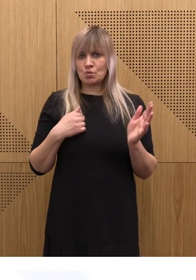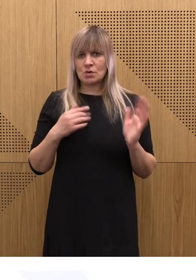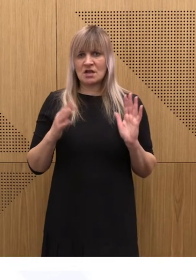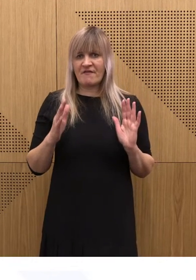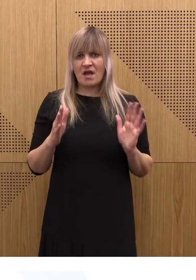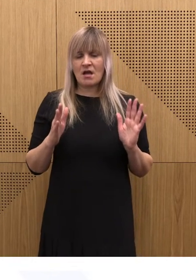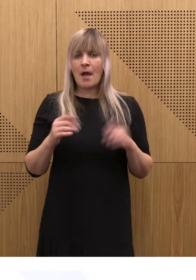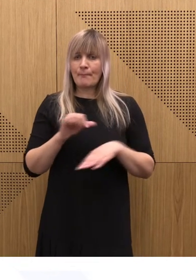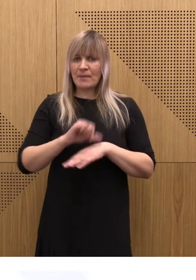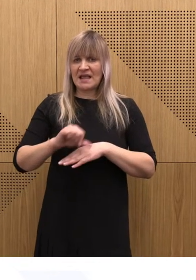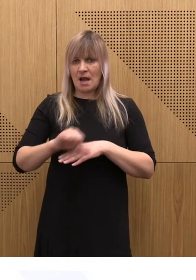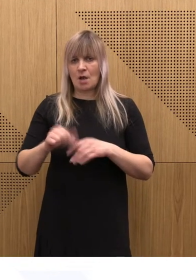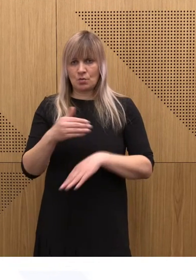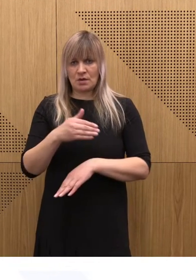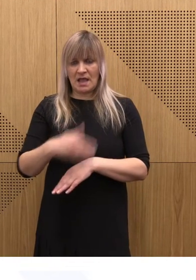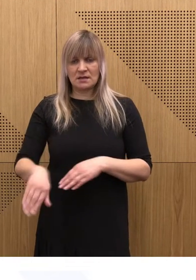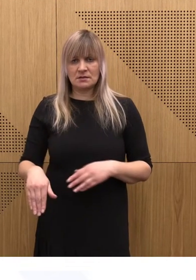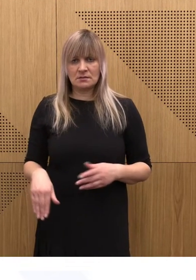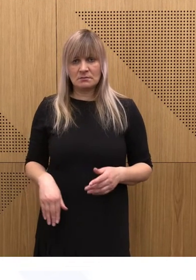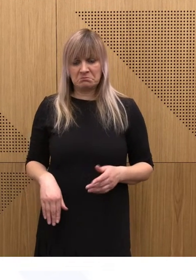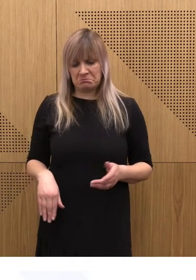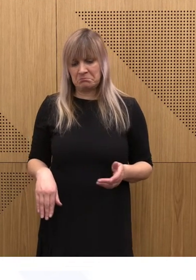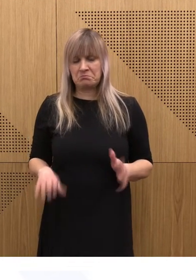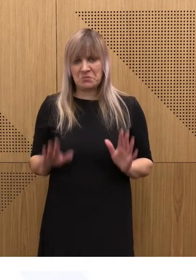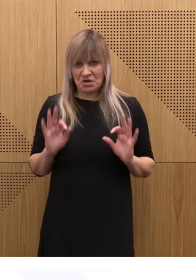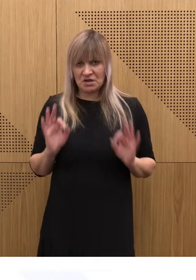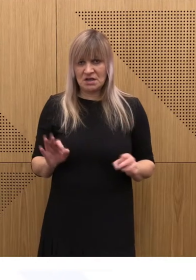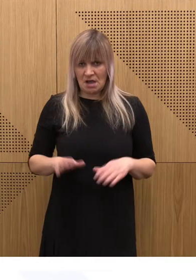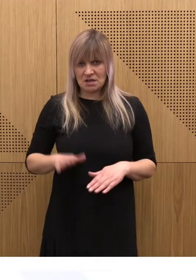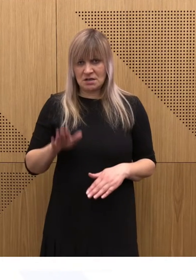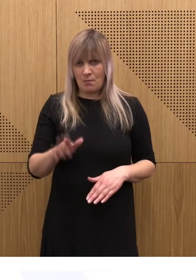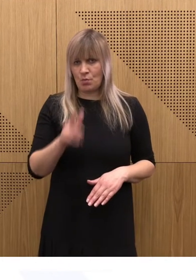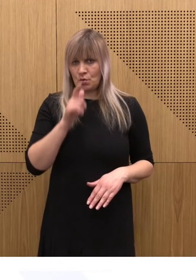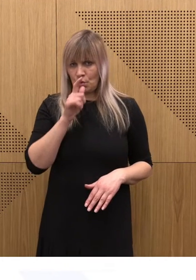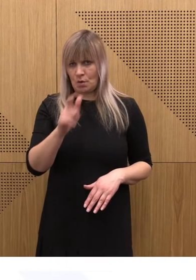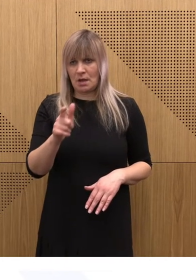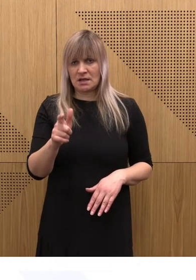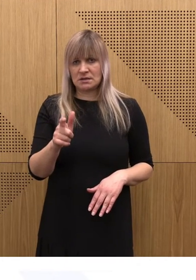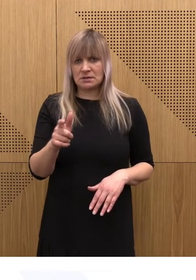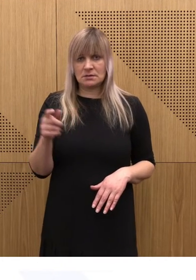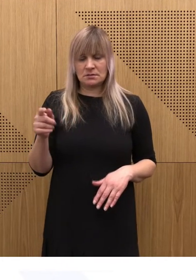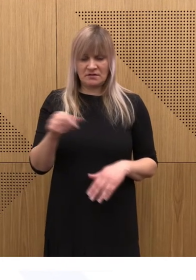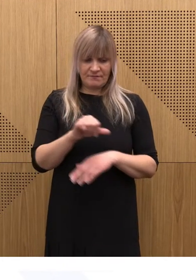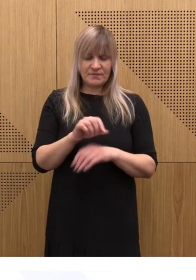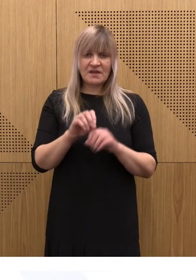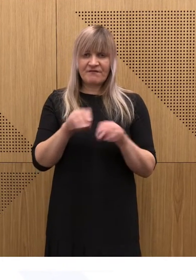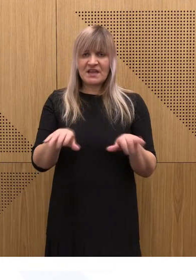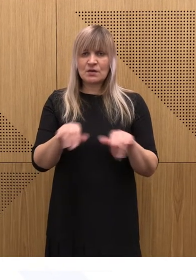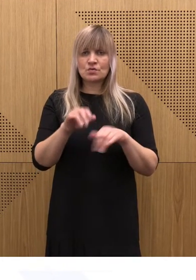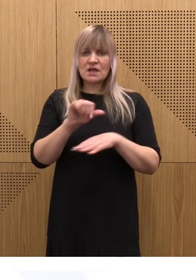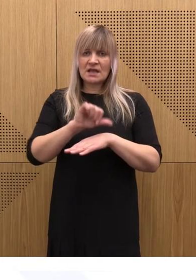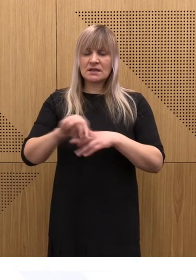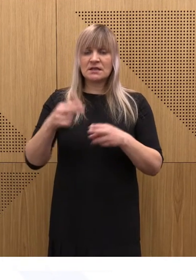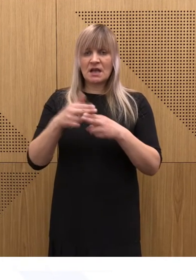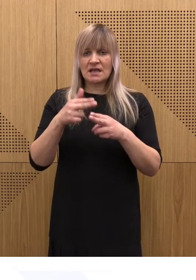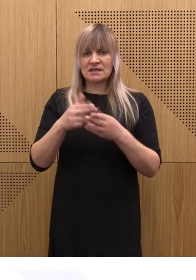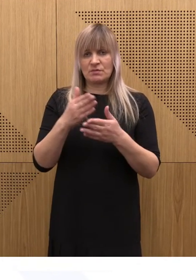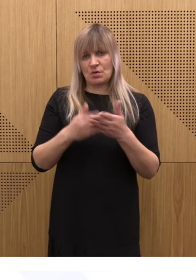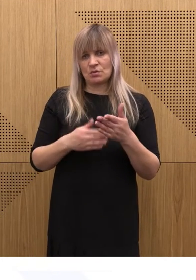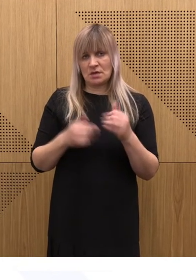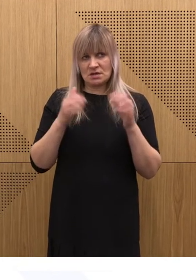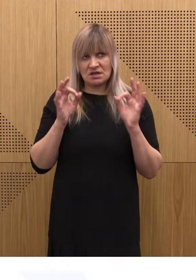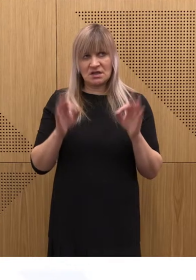nende piirangute osas. Ta ütles, et need on õiged sammud selle viiruse tõkestamise osas. Aga